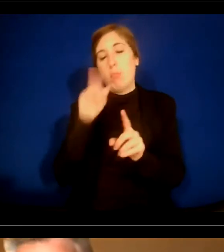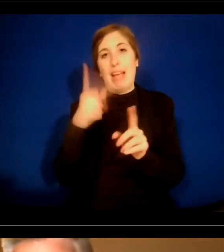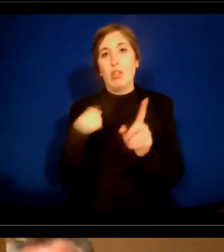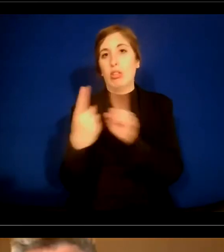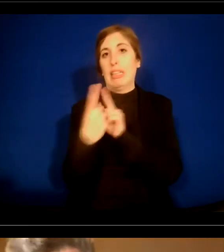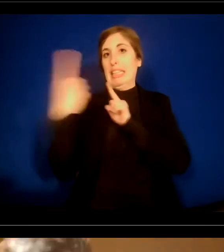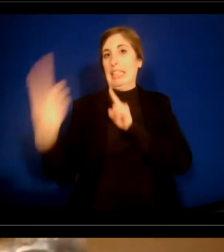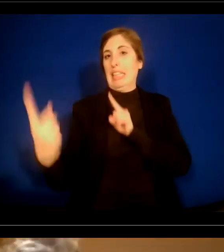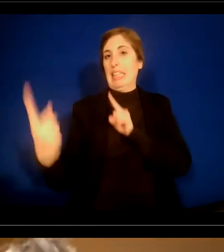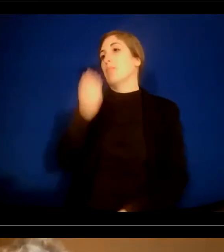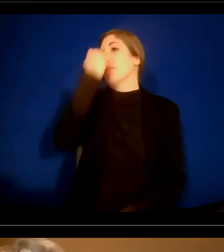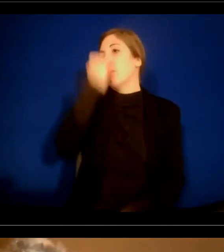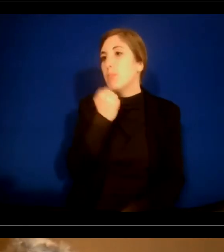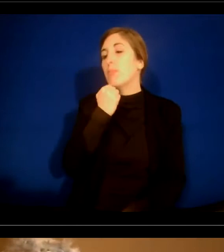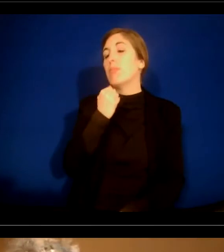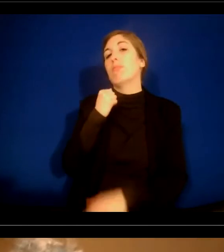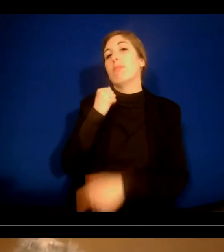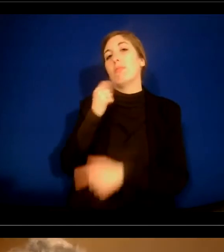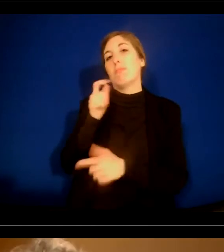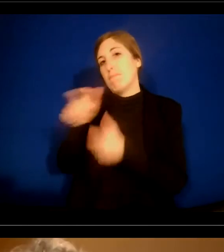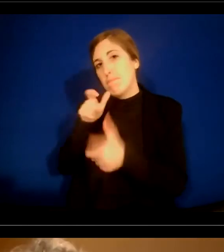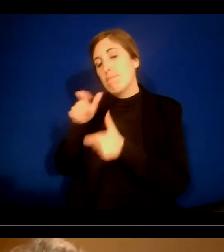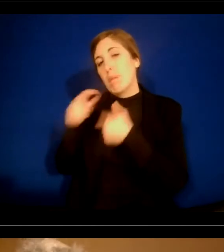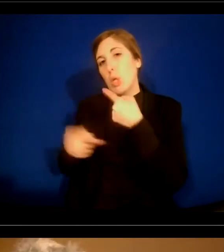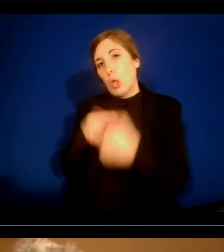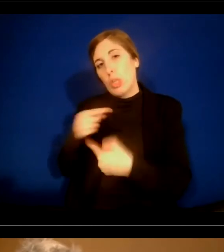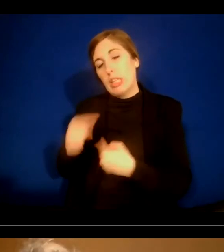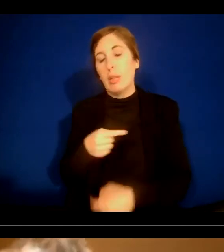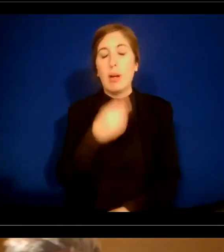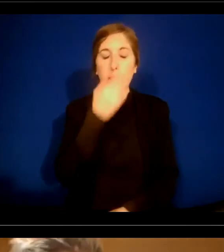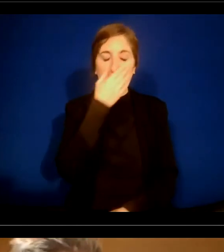parlare con loro. Certo.